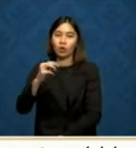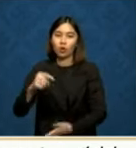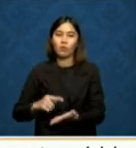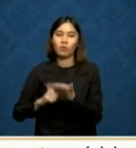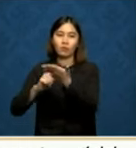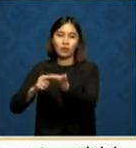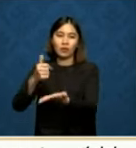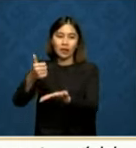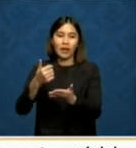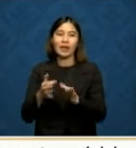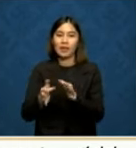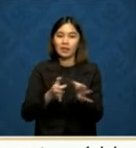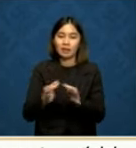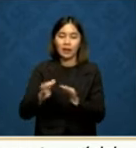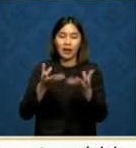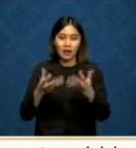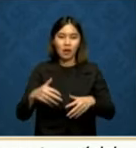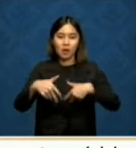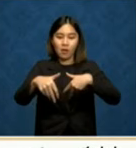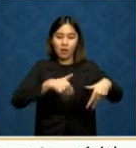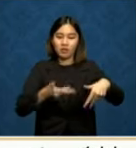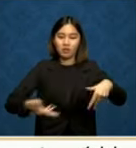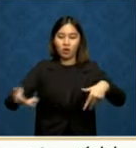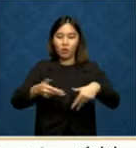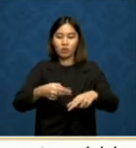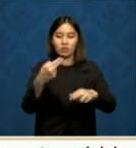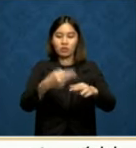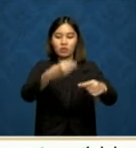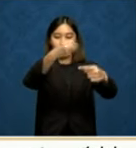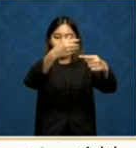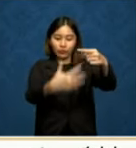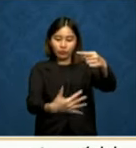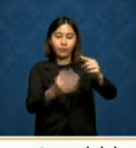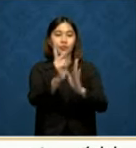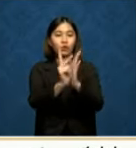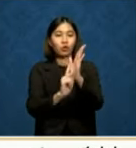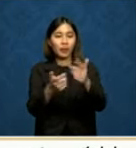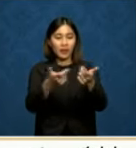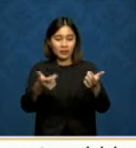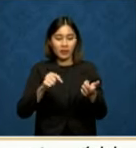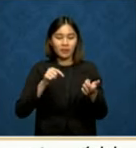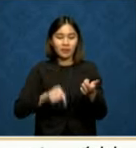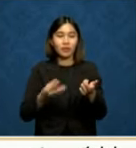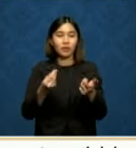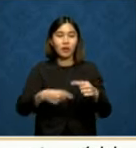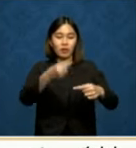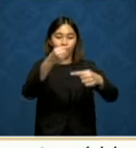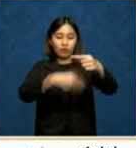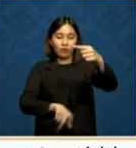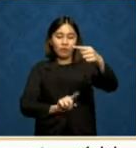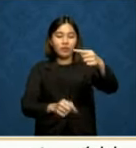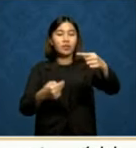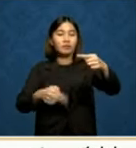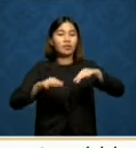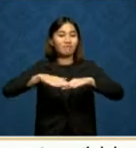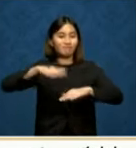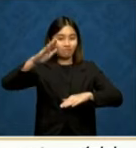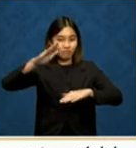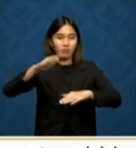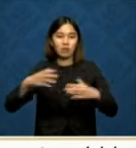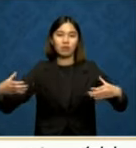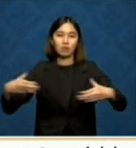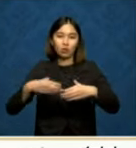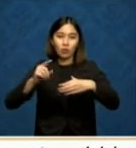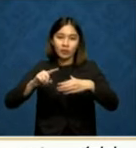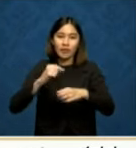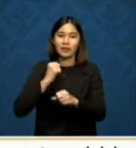่เราได้นำเรียไปแล้ว้ปรชัชนเองก็เข้าชื่อเสนอกฎหมายฉบับนี้มากกา 1 มือนชื่อโดยกล